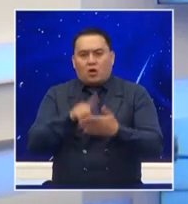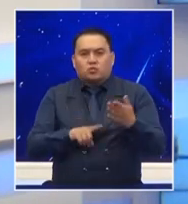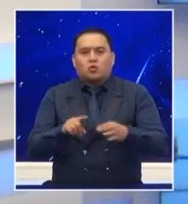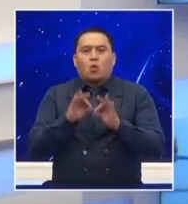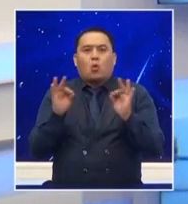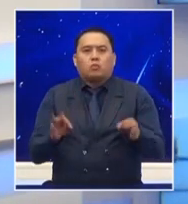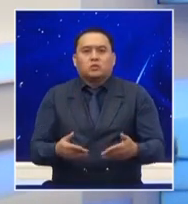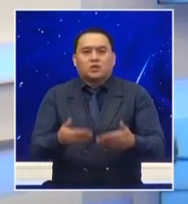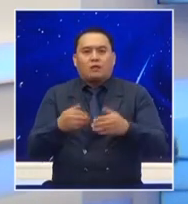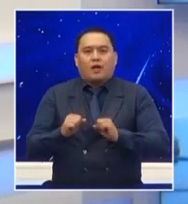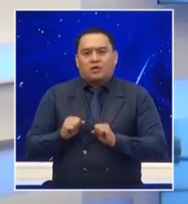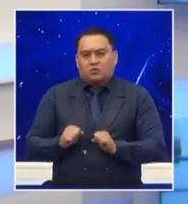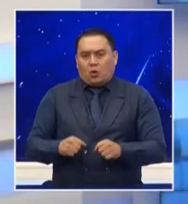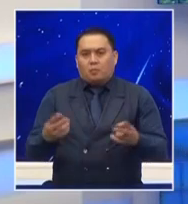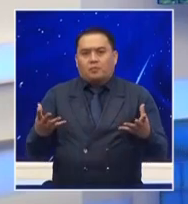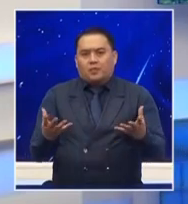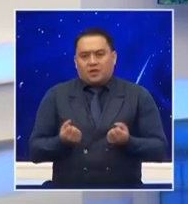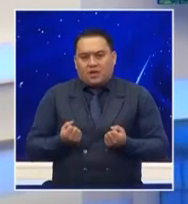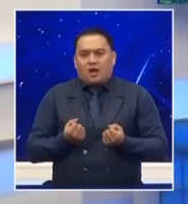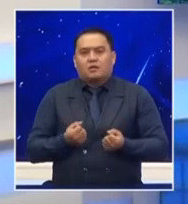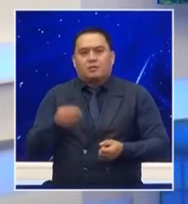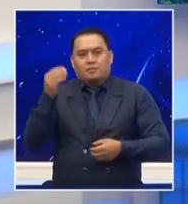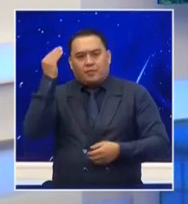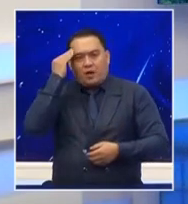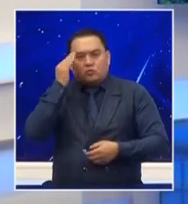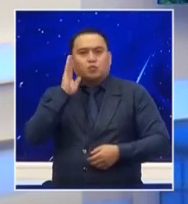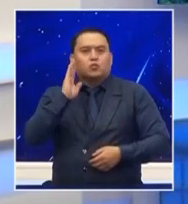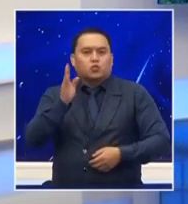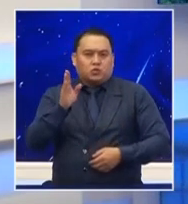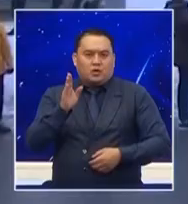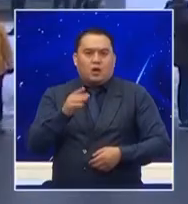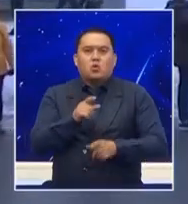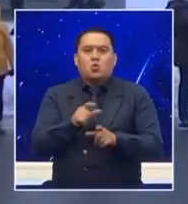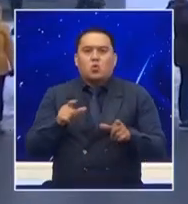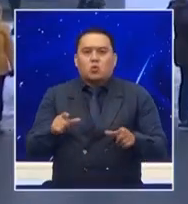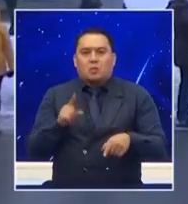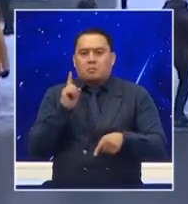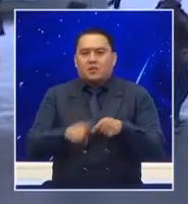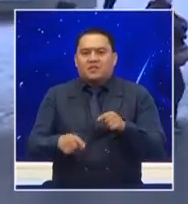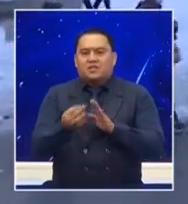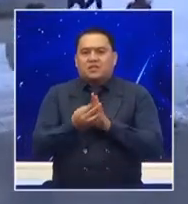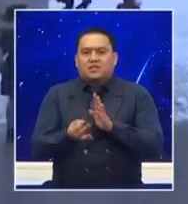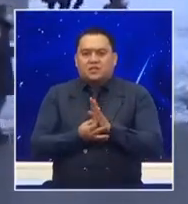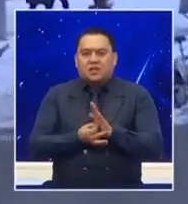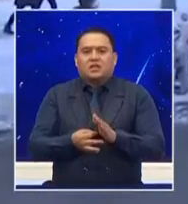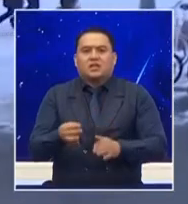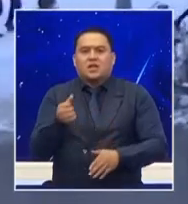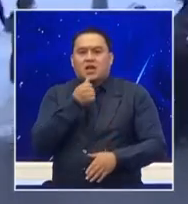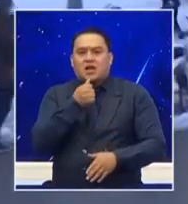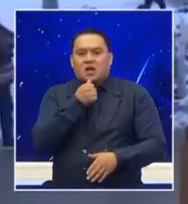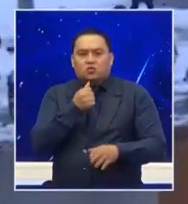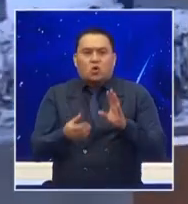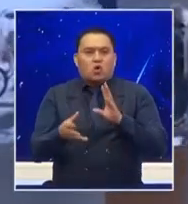образом предотвратить необходимость принятия ограничительных мер в будущем. Люди проходят быстрые тесты на антиген, и